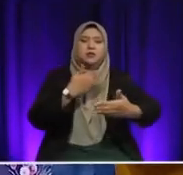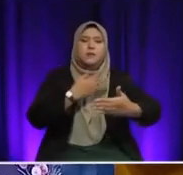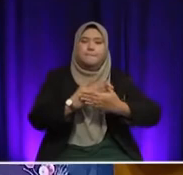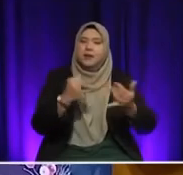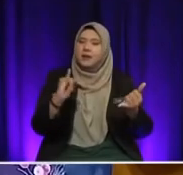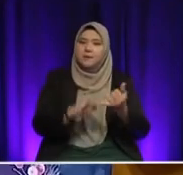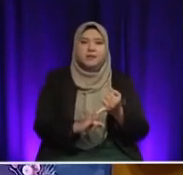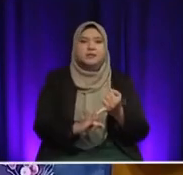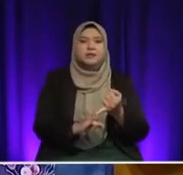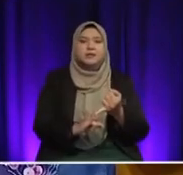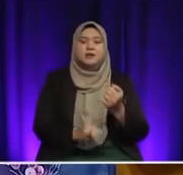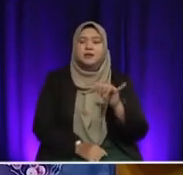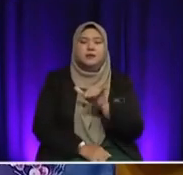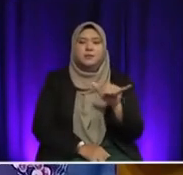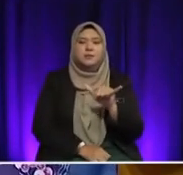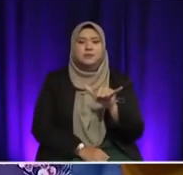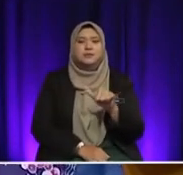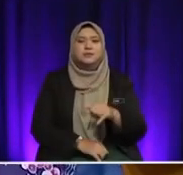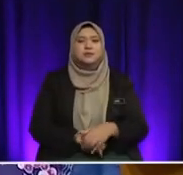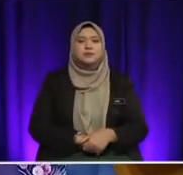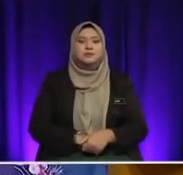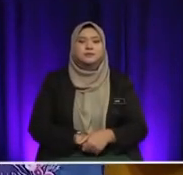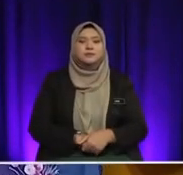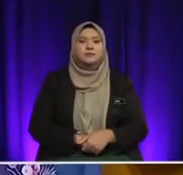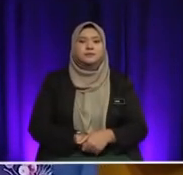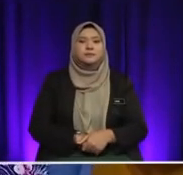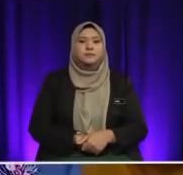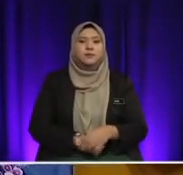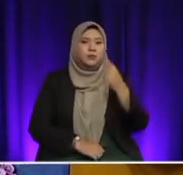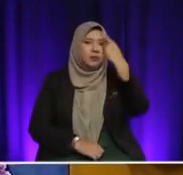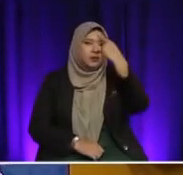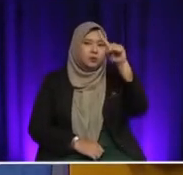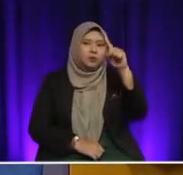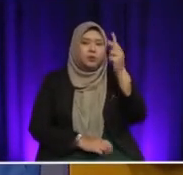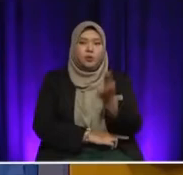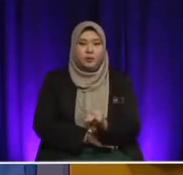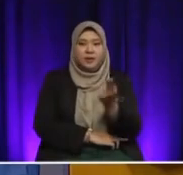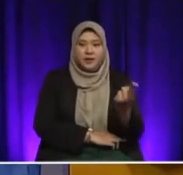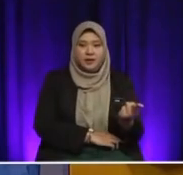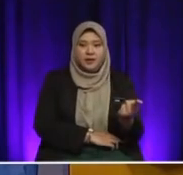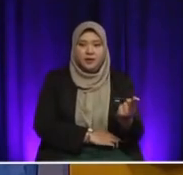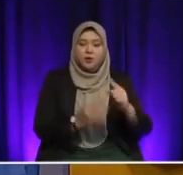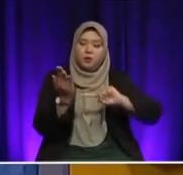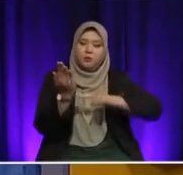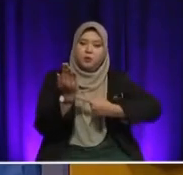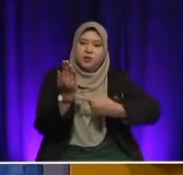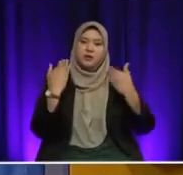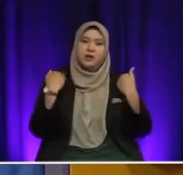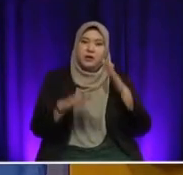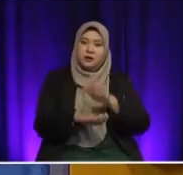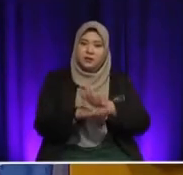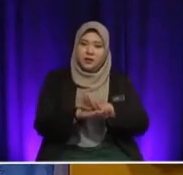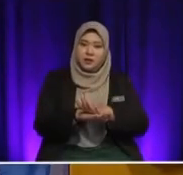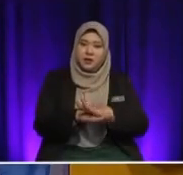alat, kalau bahan, biasanya kalau mula kita ada 1 kilo, habis amali, habis. Sebab kita dah guna. Tapi alat,